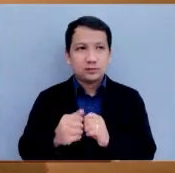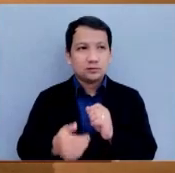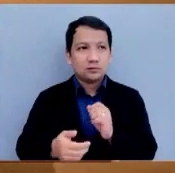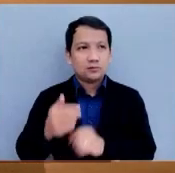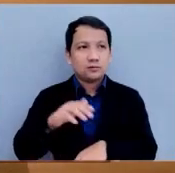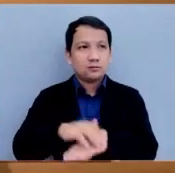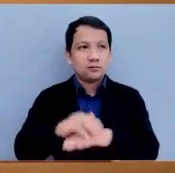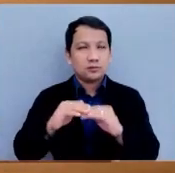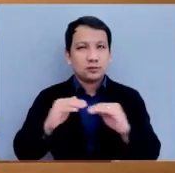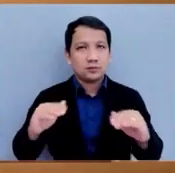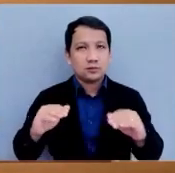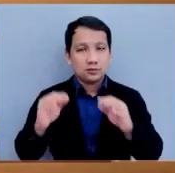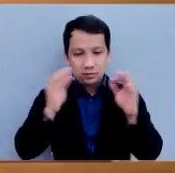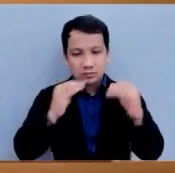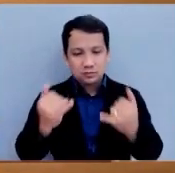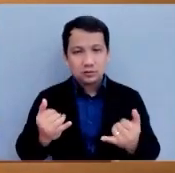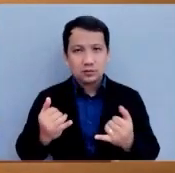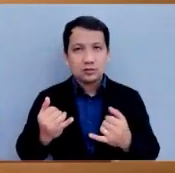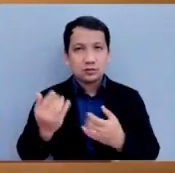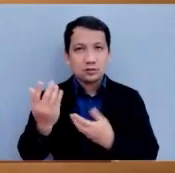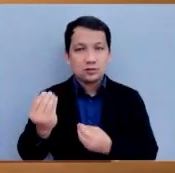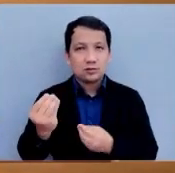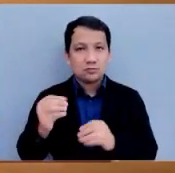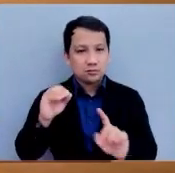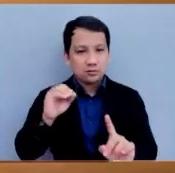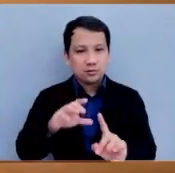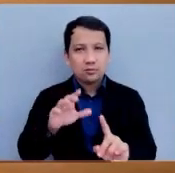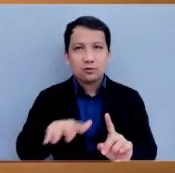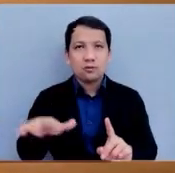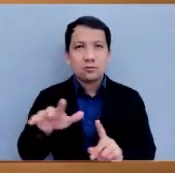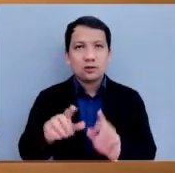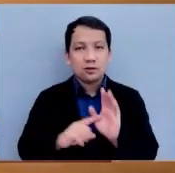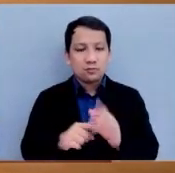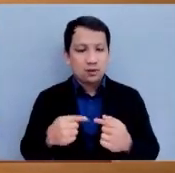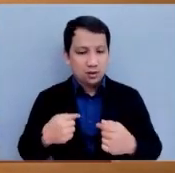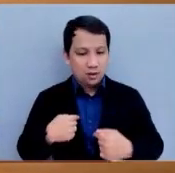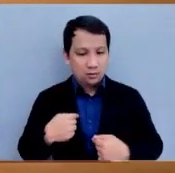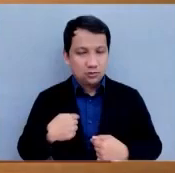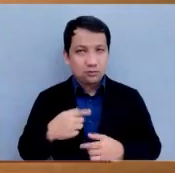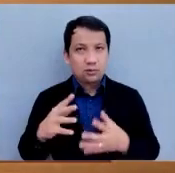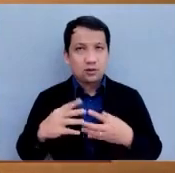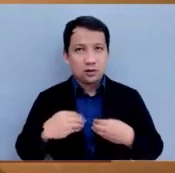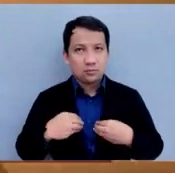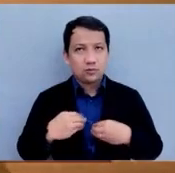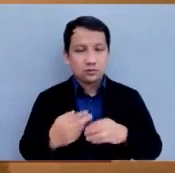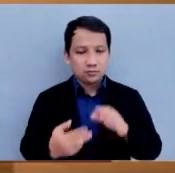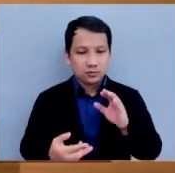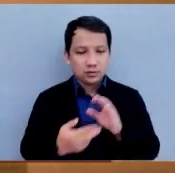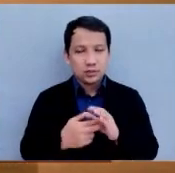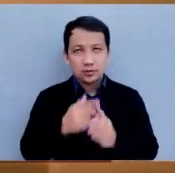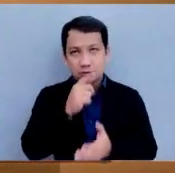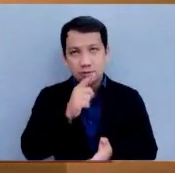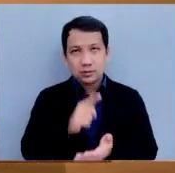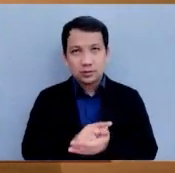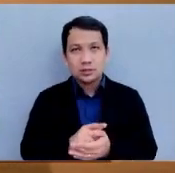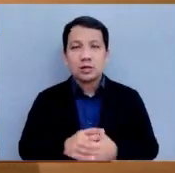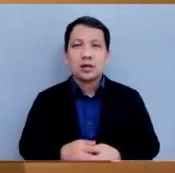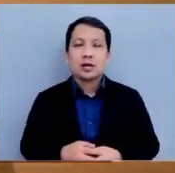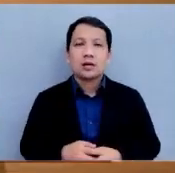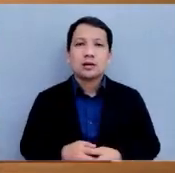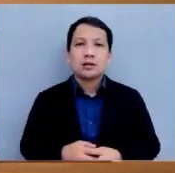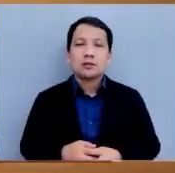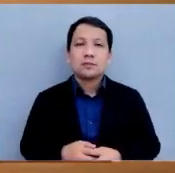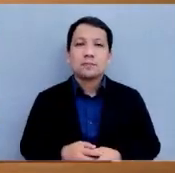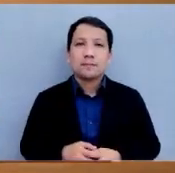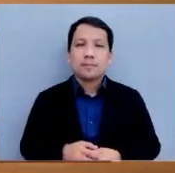nefarious drug trade have been exposed. I will be accepting their resignations. Kasunod ng pahayag na yan